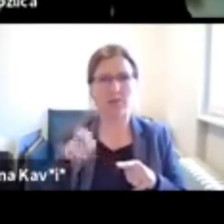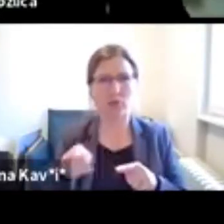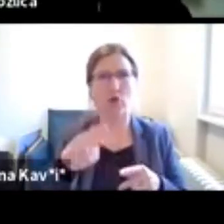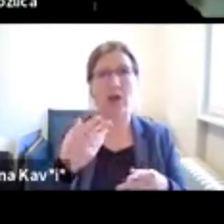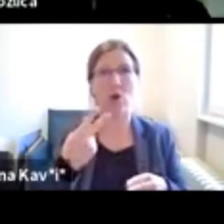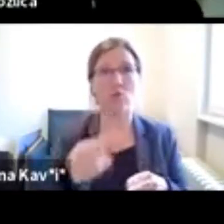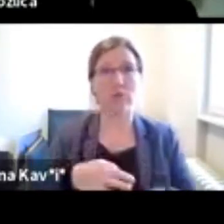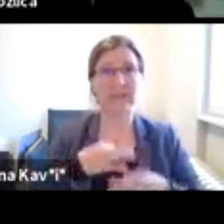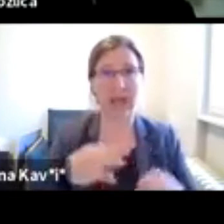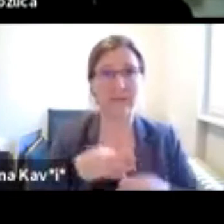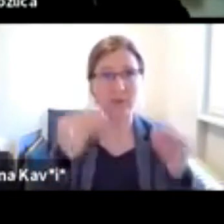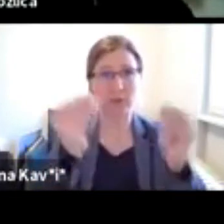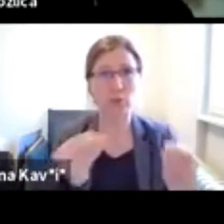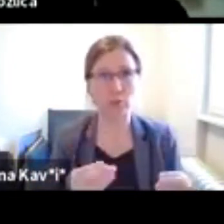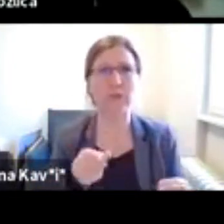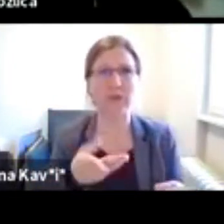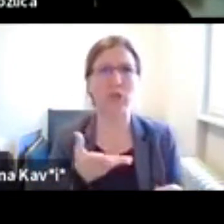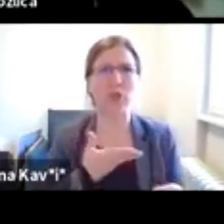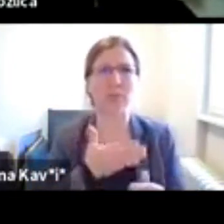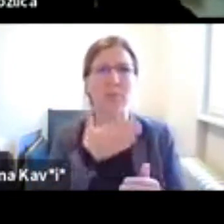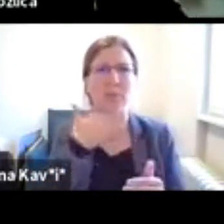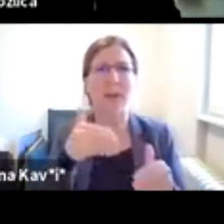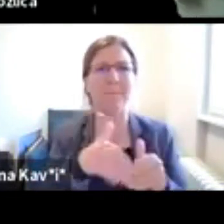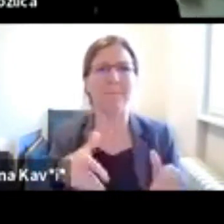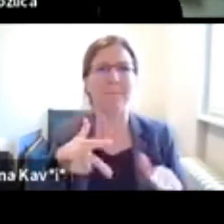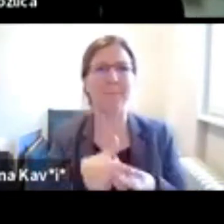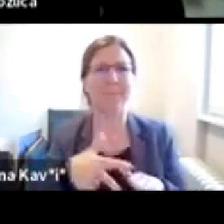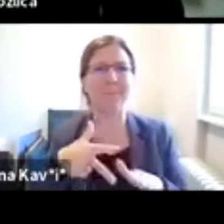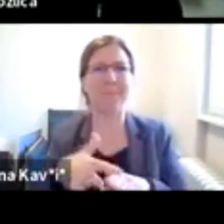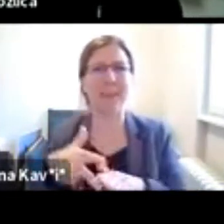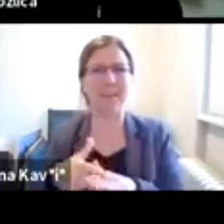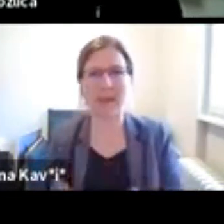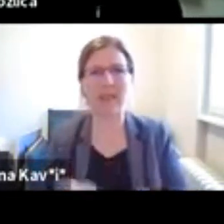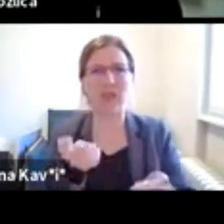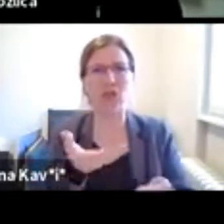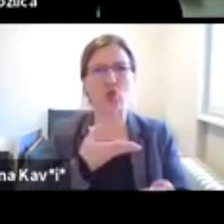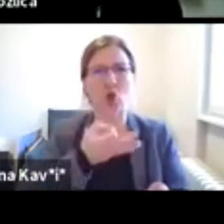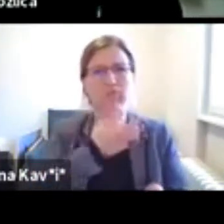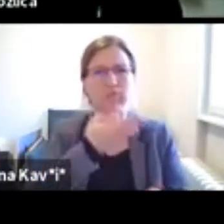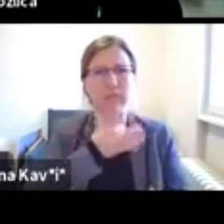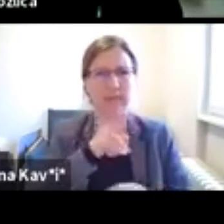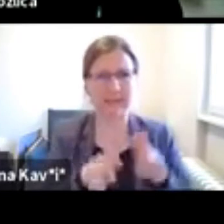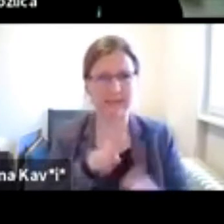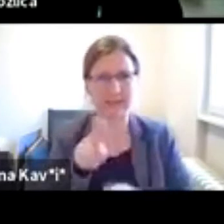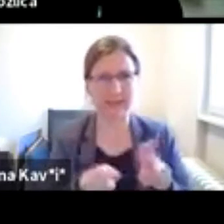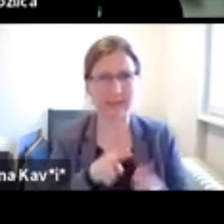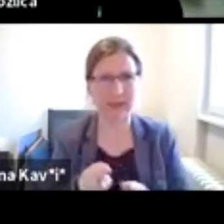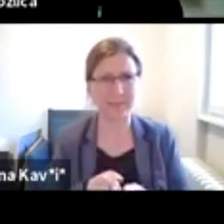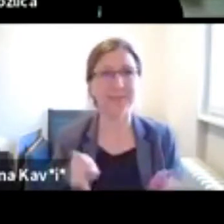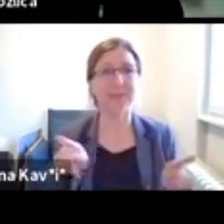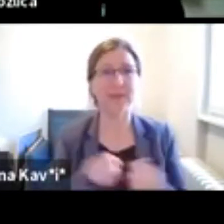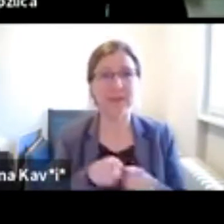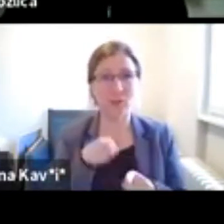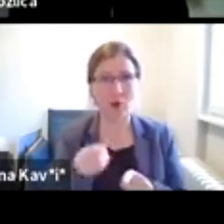pravovremenom pristupu zdravstvenim uslugama. Također, ova pandemija je paralelno uzrokovala i epidemiju